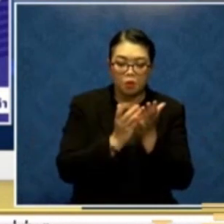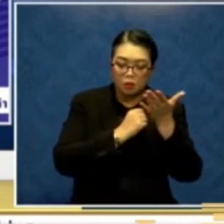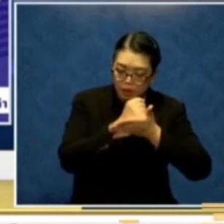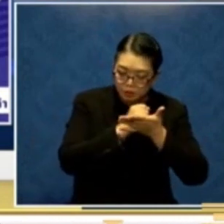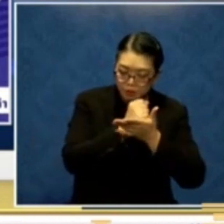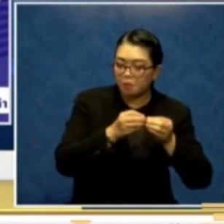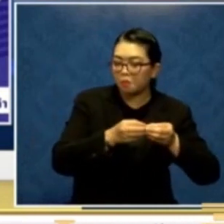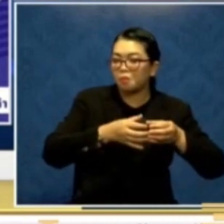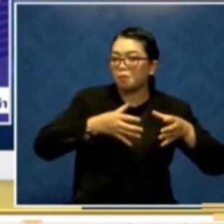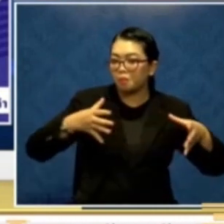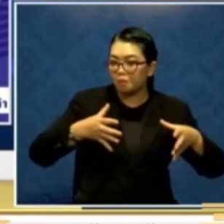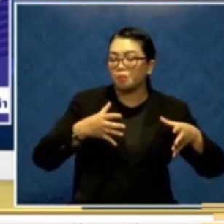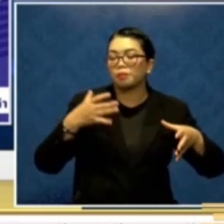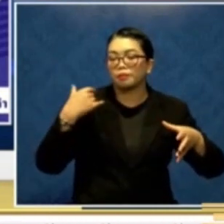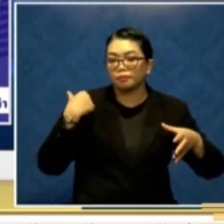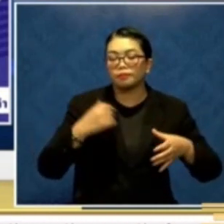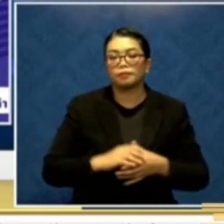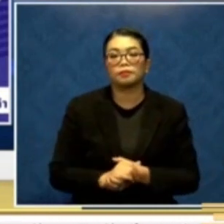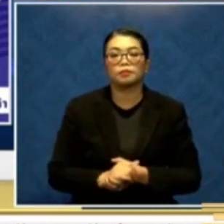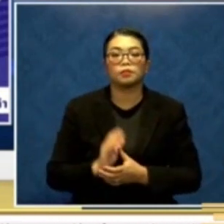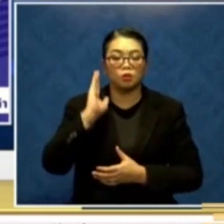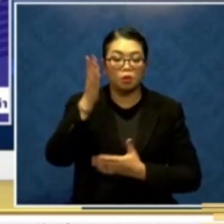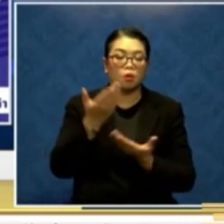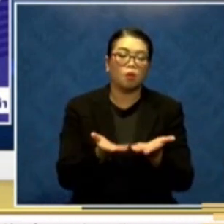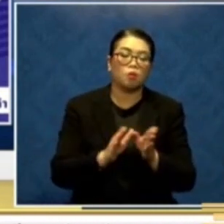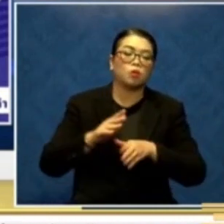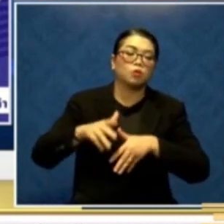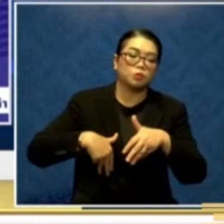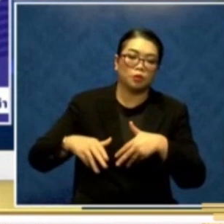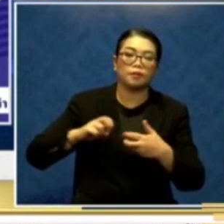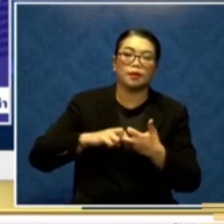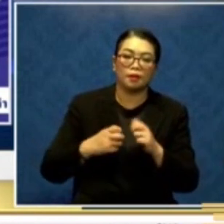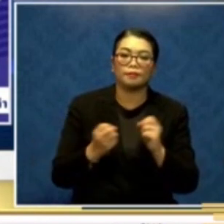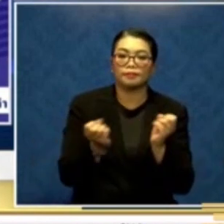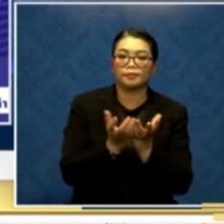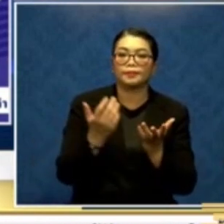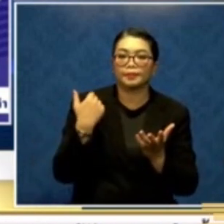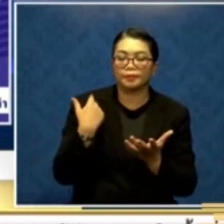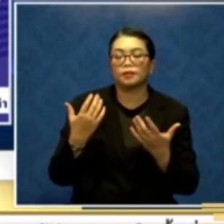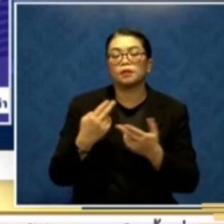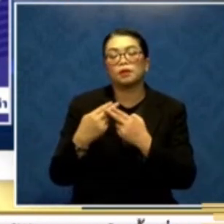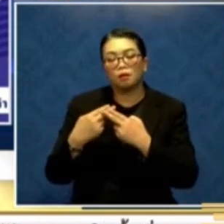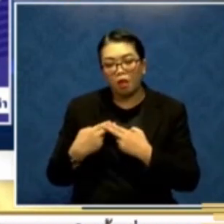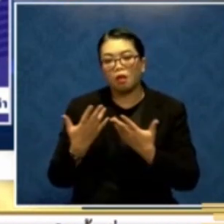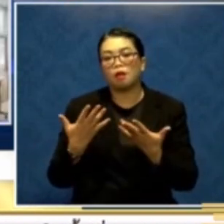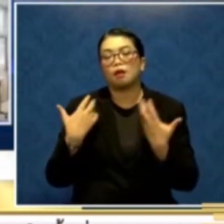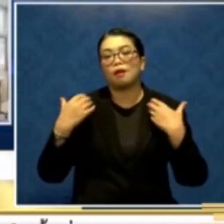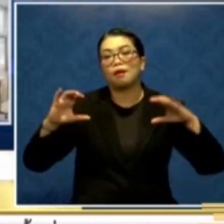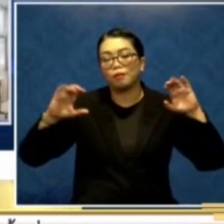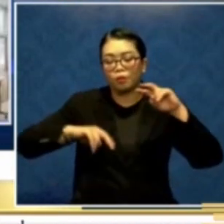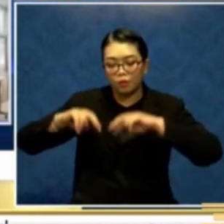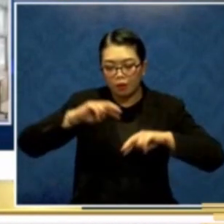็ตศาสมใชุมชไปจำนมากซึจะเป็ภาละต่อขอบควรแลชุชนและยตองเป็ภาละของรฐบาในการดแลรัษา